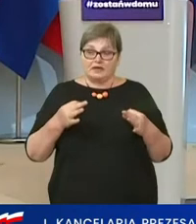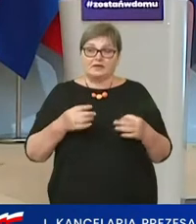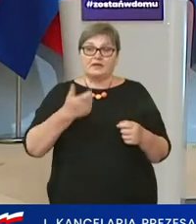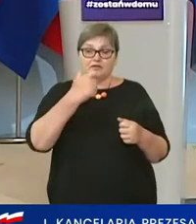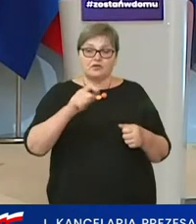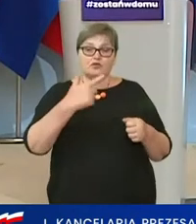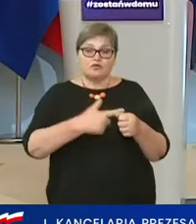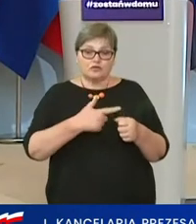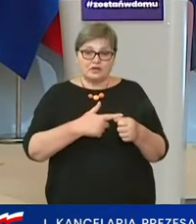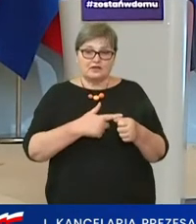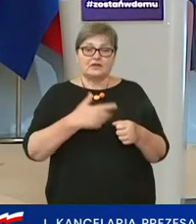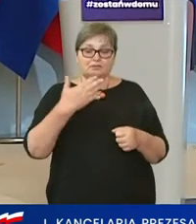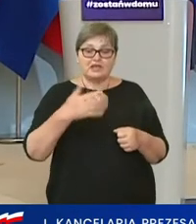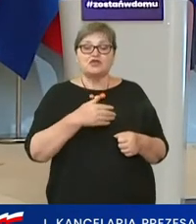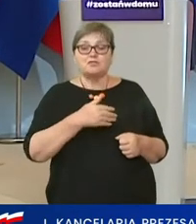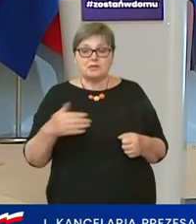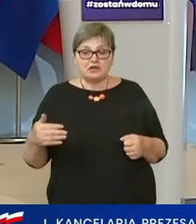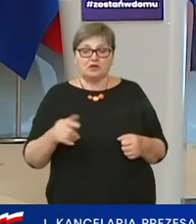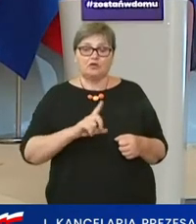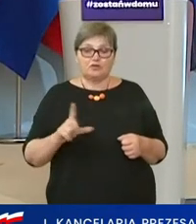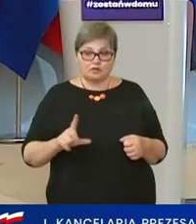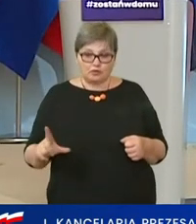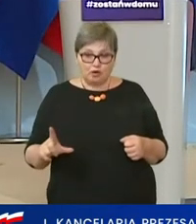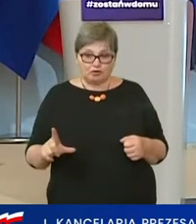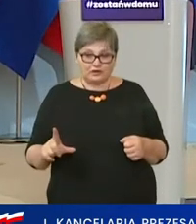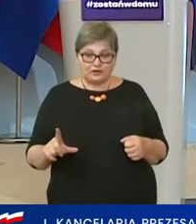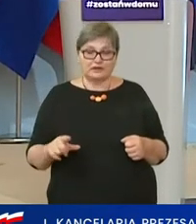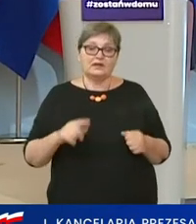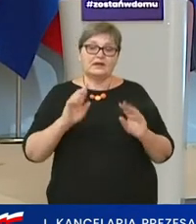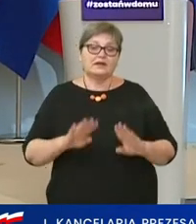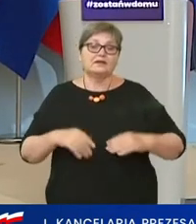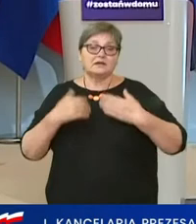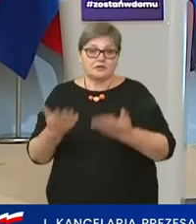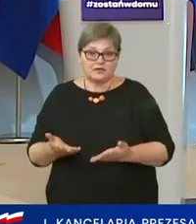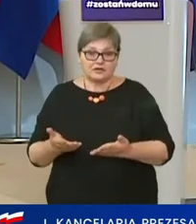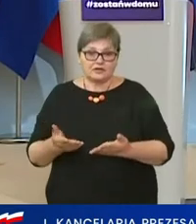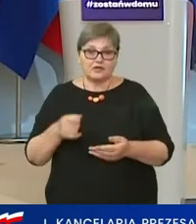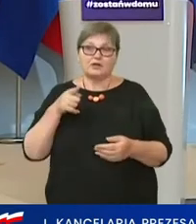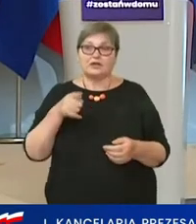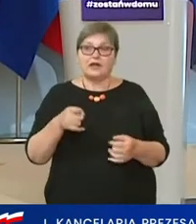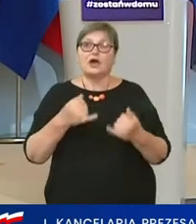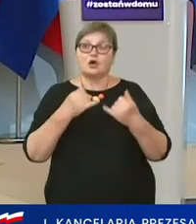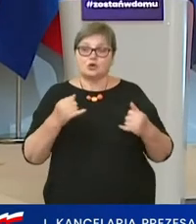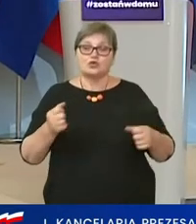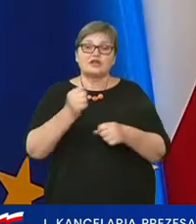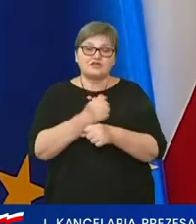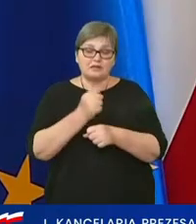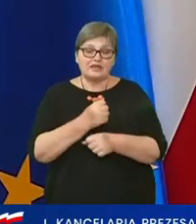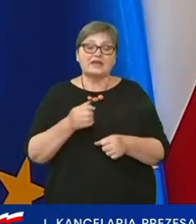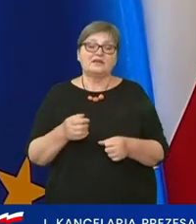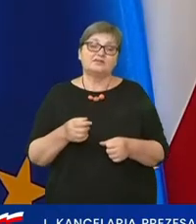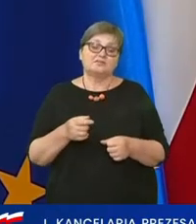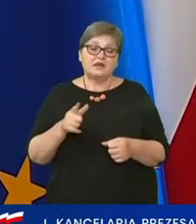125 milionów złotych w ramach regionalnych programów operacyjnych zostanie przeznaczony na tego typu działania te działania to przede